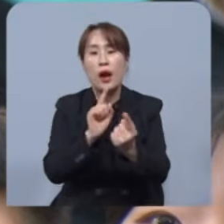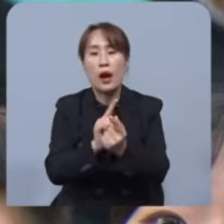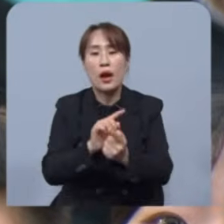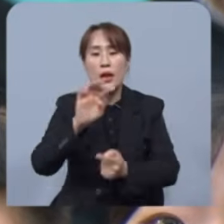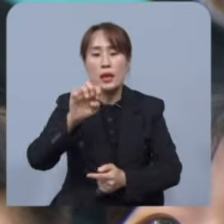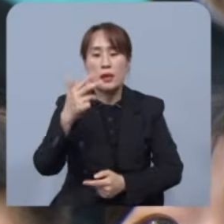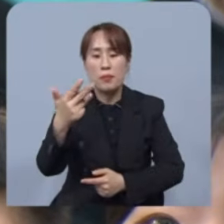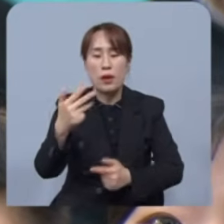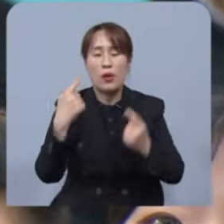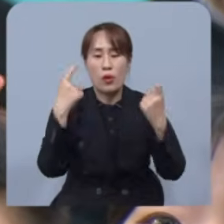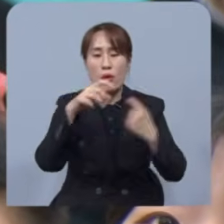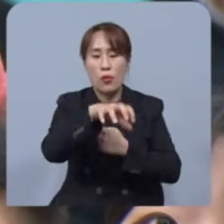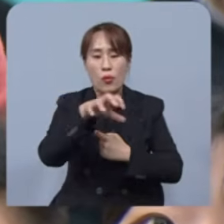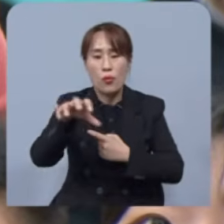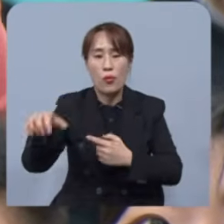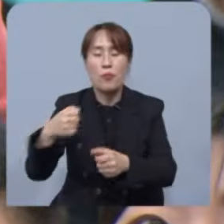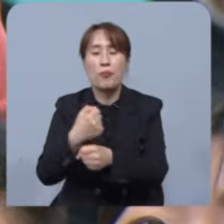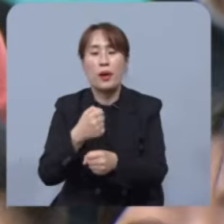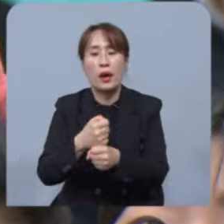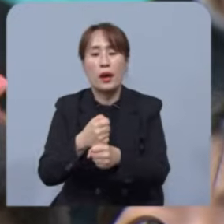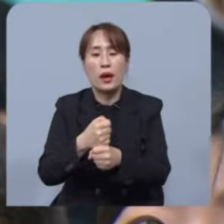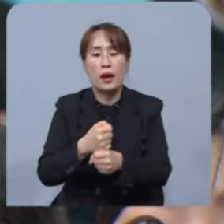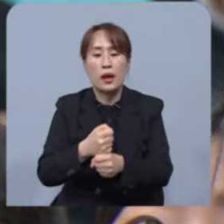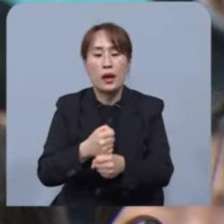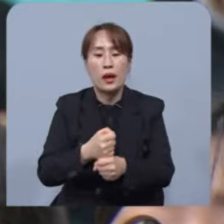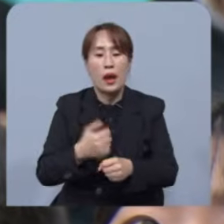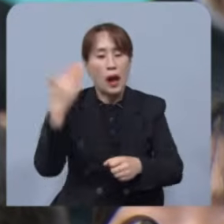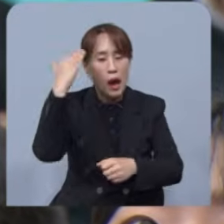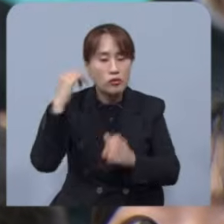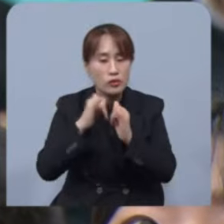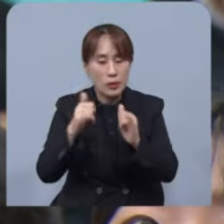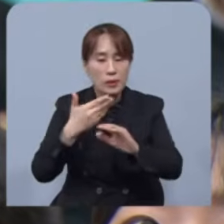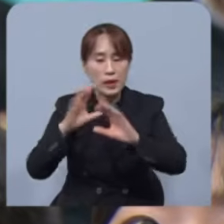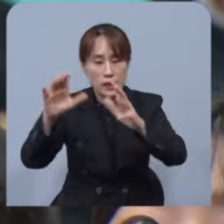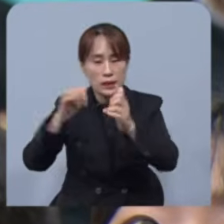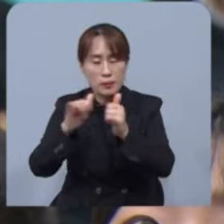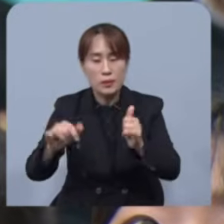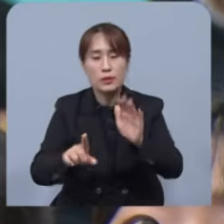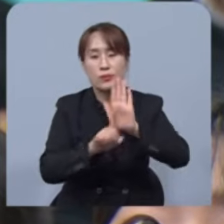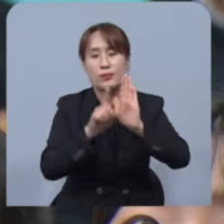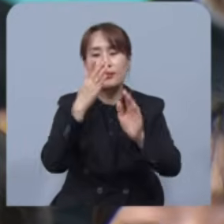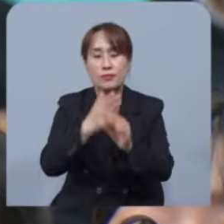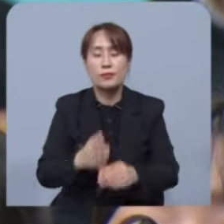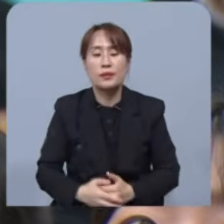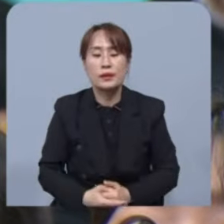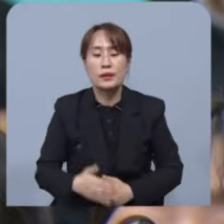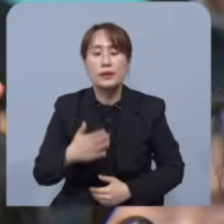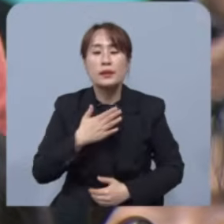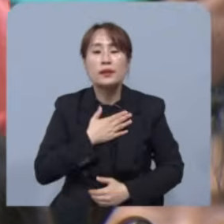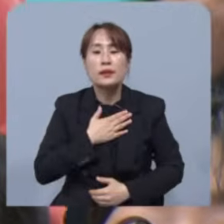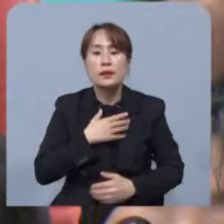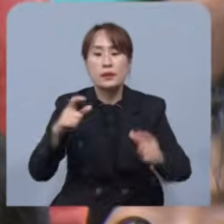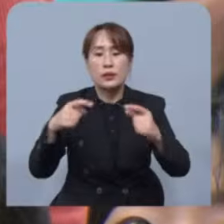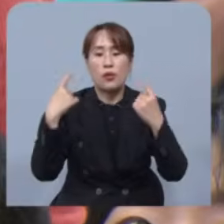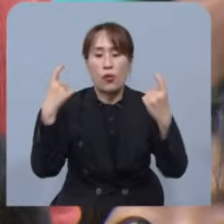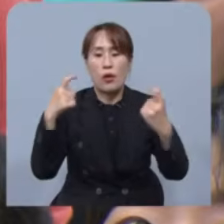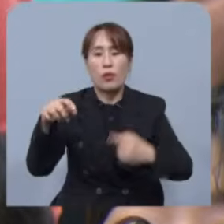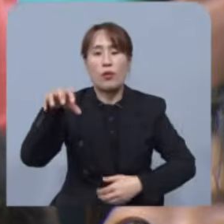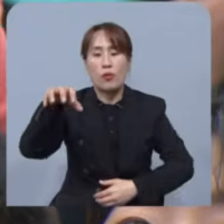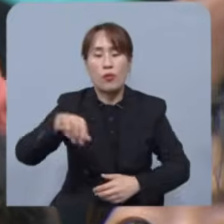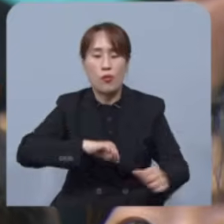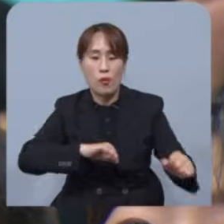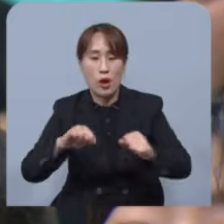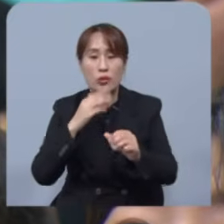48개 관광 코스를 개발하고 내국인, 외국인들에게 소개하고 있습니다. 제가 이렇게 지역관광 현장에서